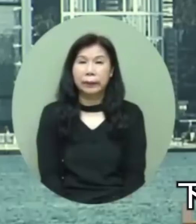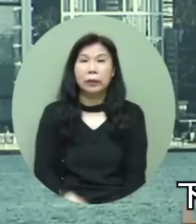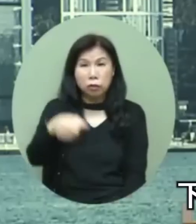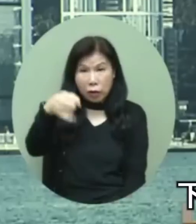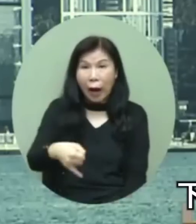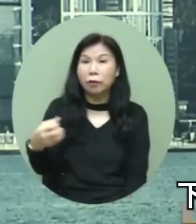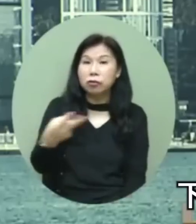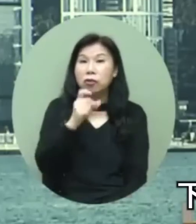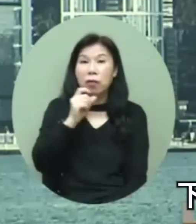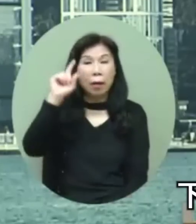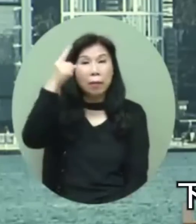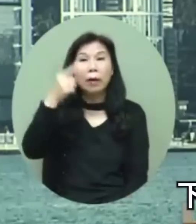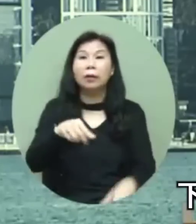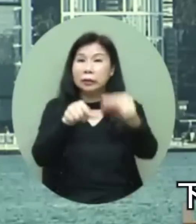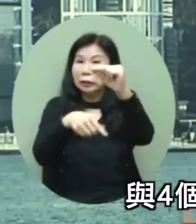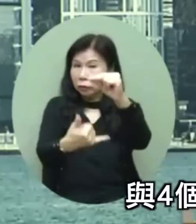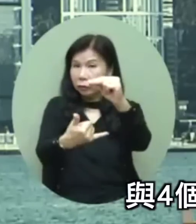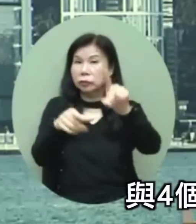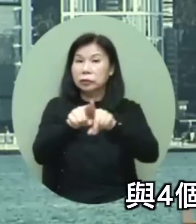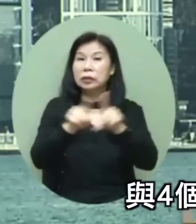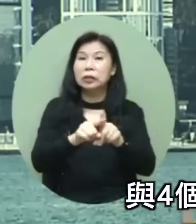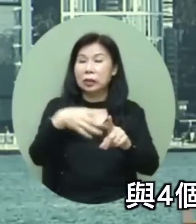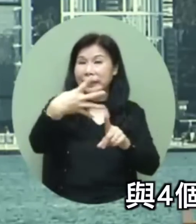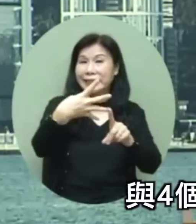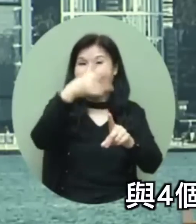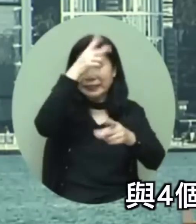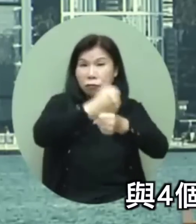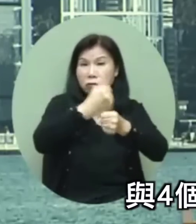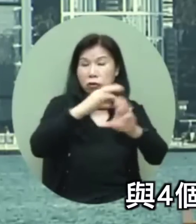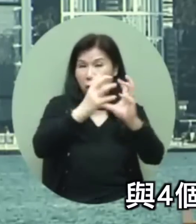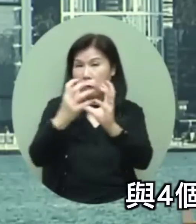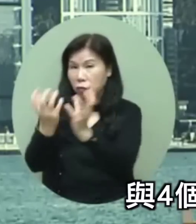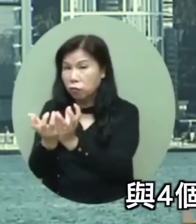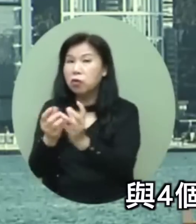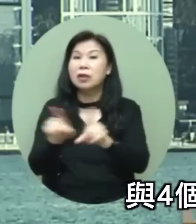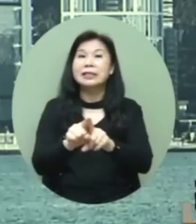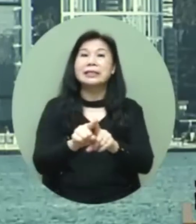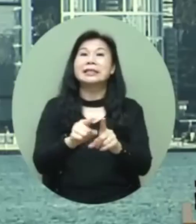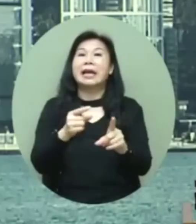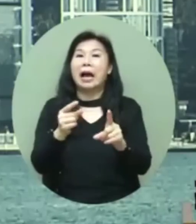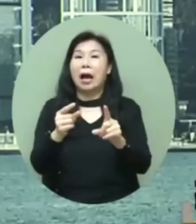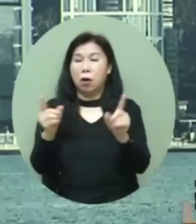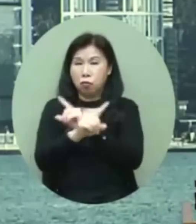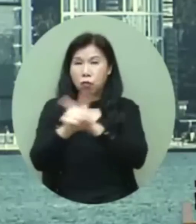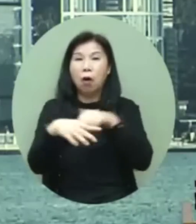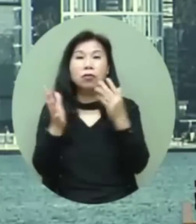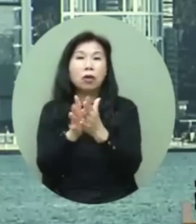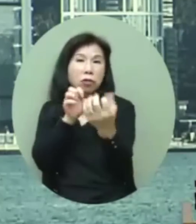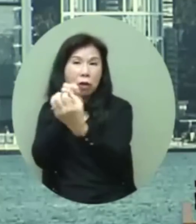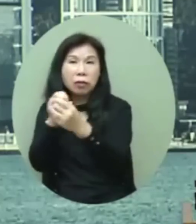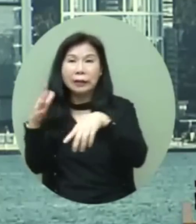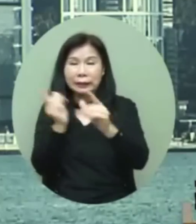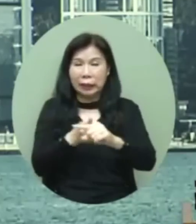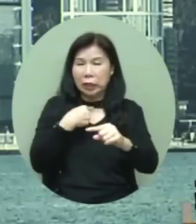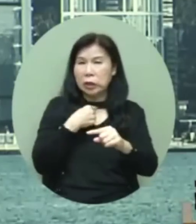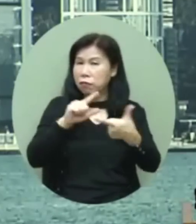一步，我会在明天，即是7月6日，和四个公务员中央评议会的职方会面，听取他们对这个方